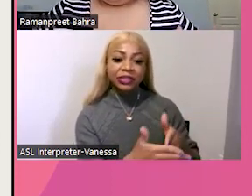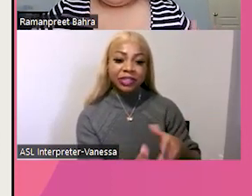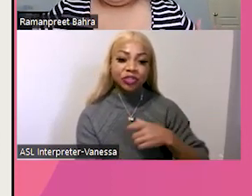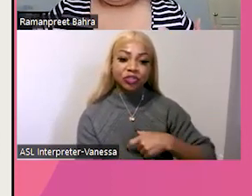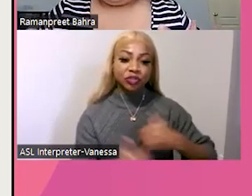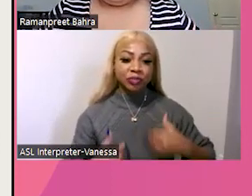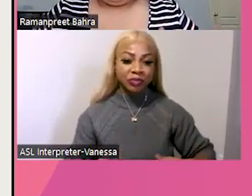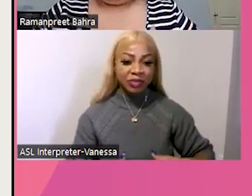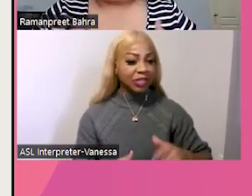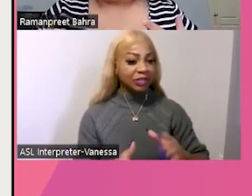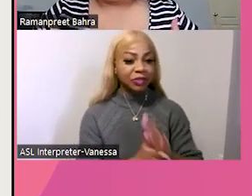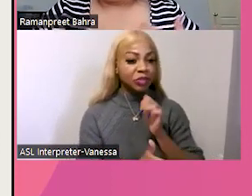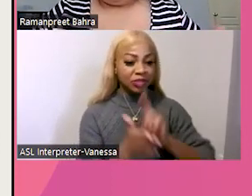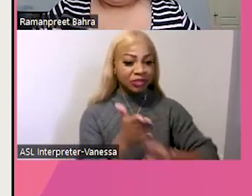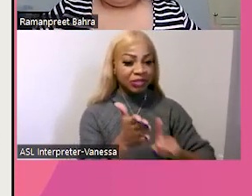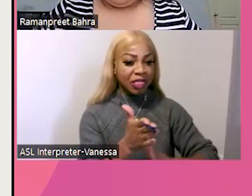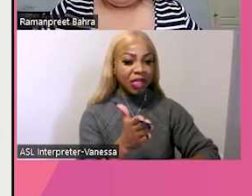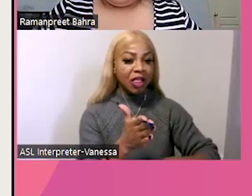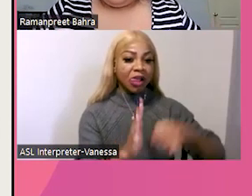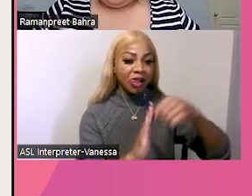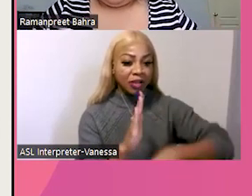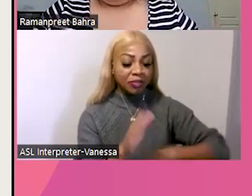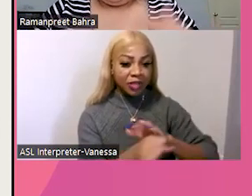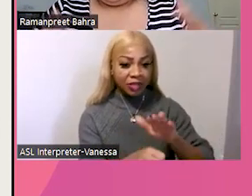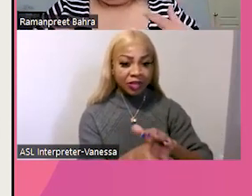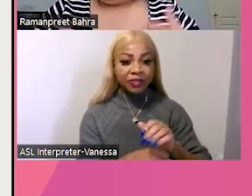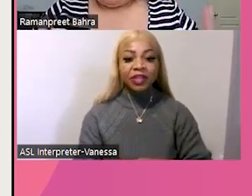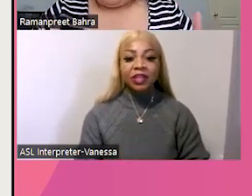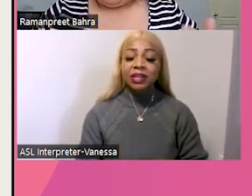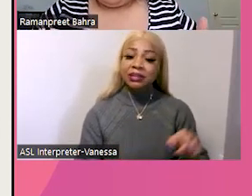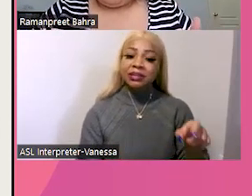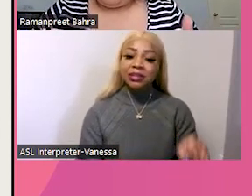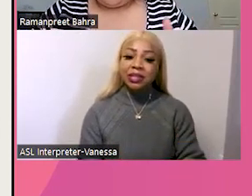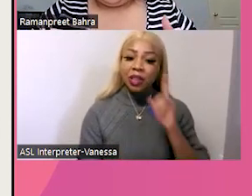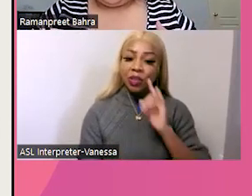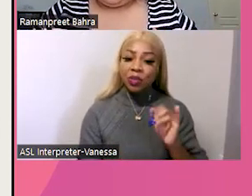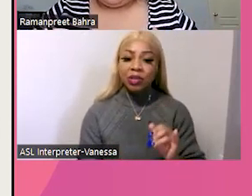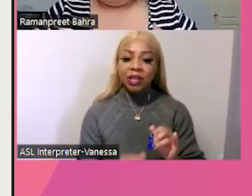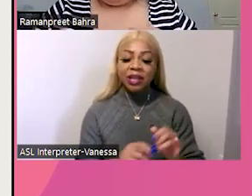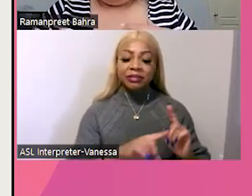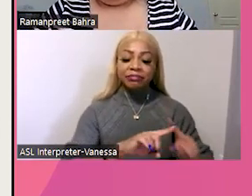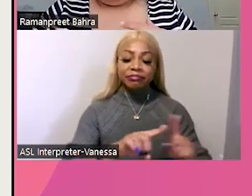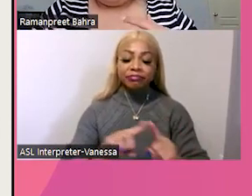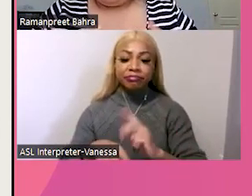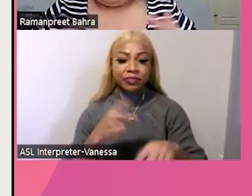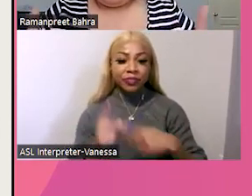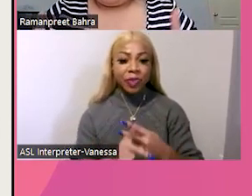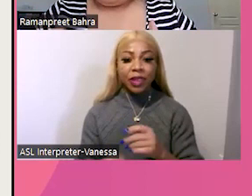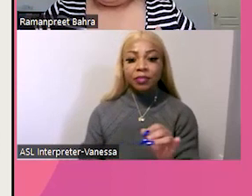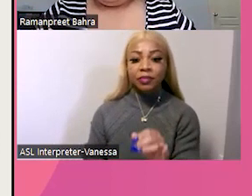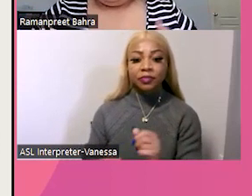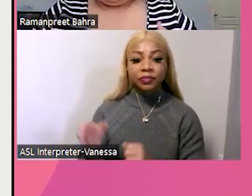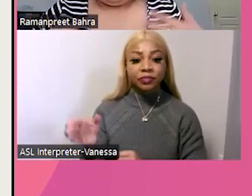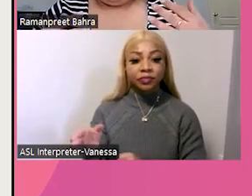de la violence, donc sur les corps corpulents, demeure inexplorée. Et dans la